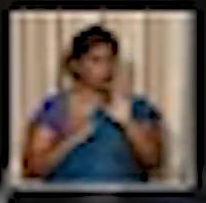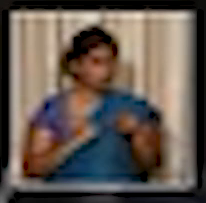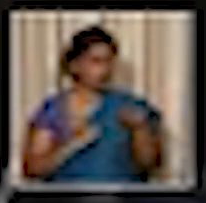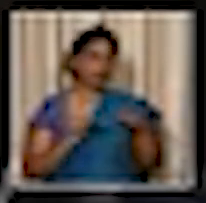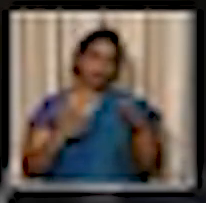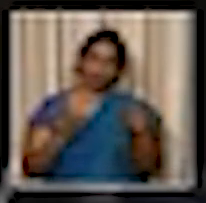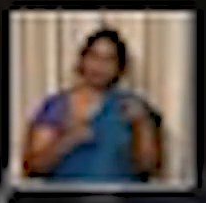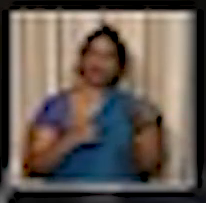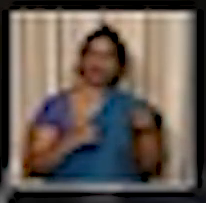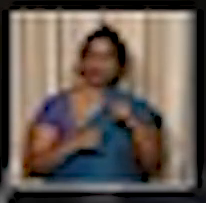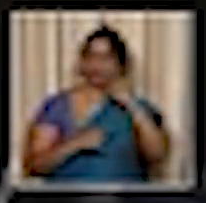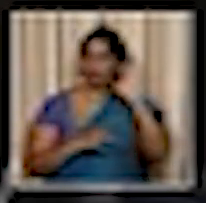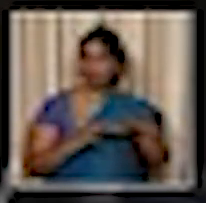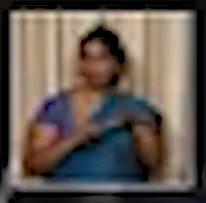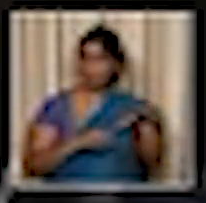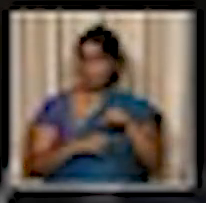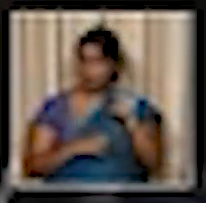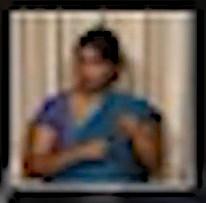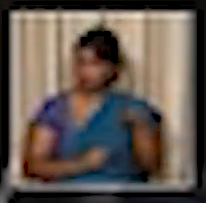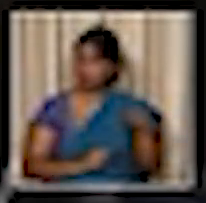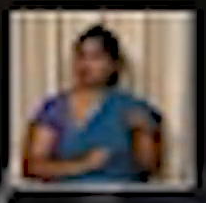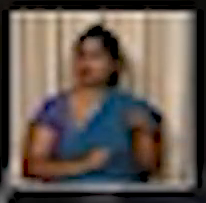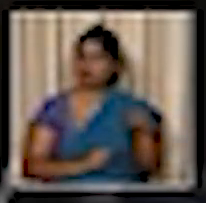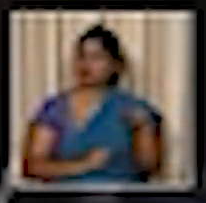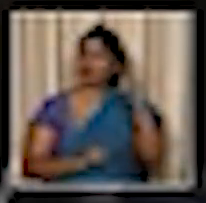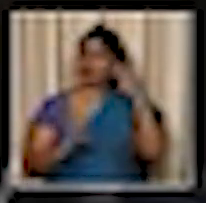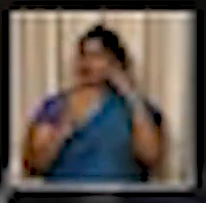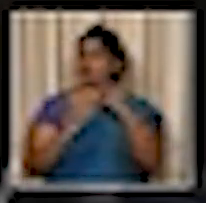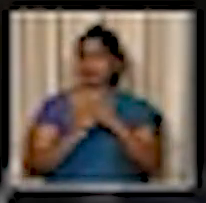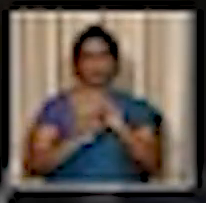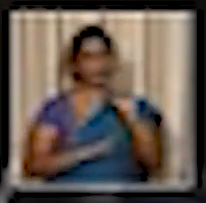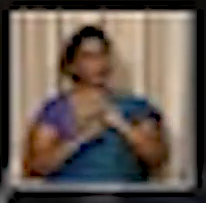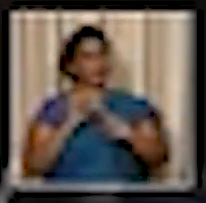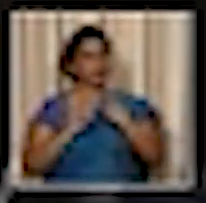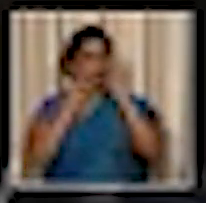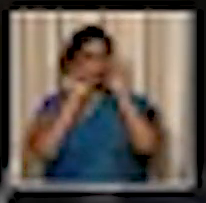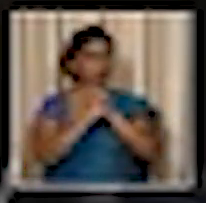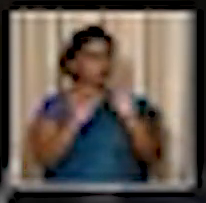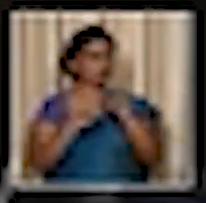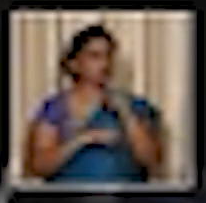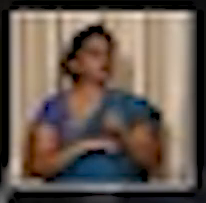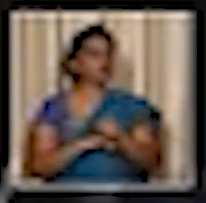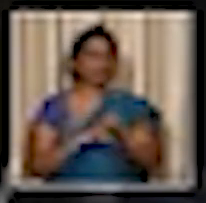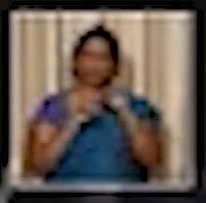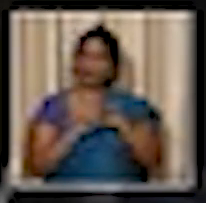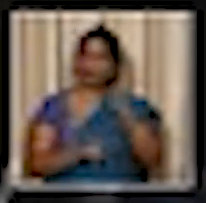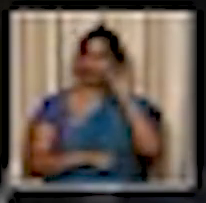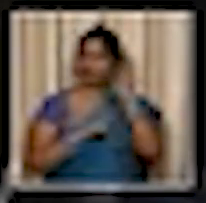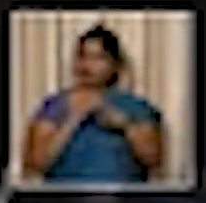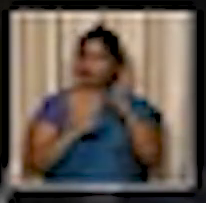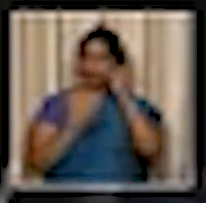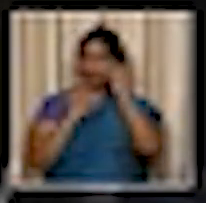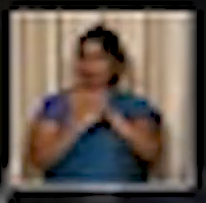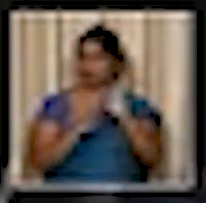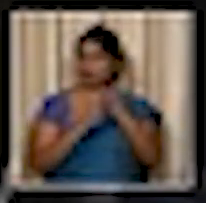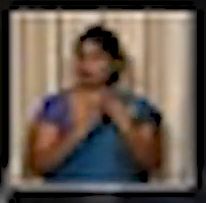හෝ අයුතු ලෙස යොදාගනු ලබන්නේ නම් ඒ පිළිබඳ පාර්ලිමේන්තුව දැනුවත් කරමින් ඒ හරහා ජනතාවට දැනුවත්